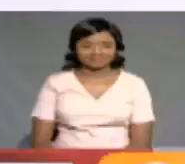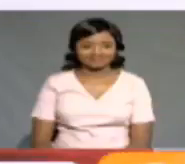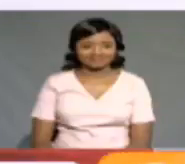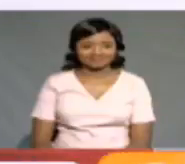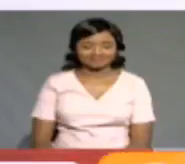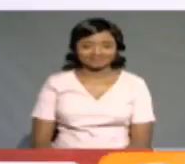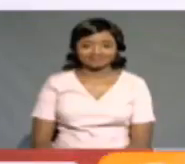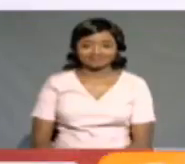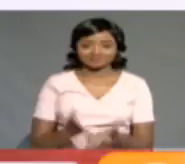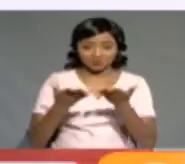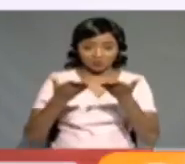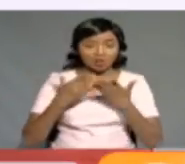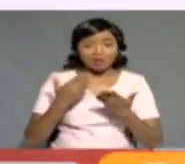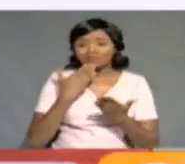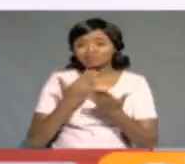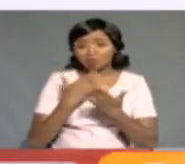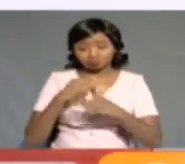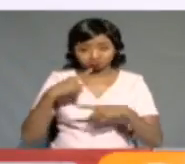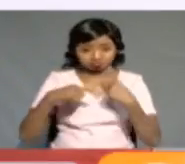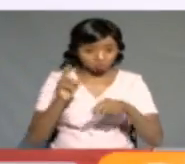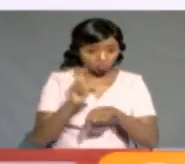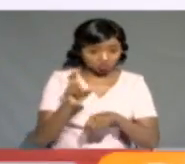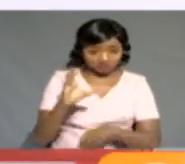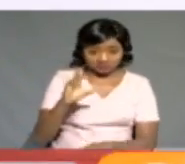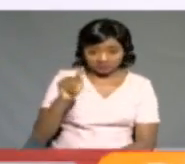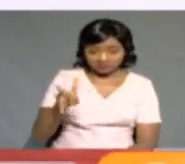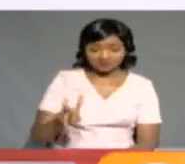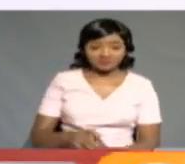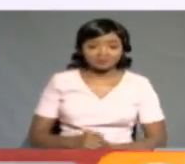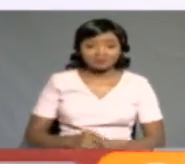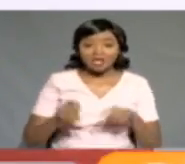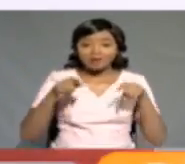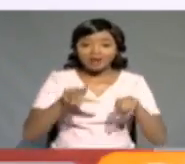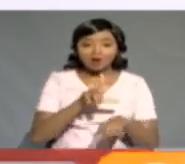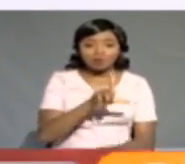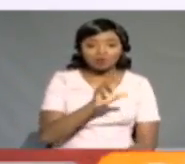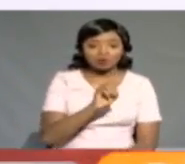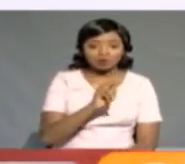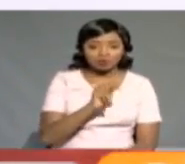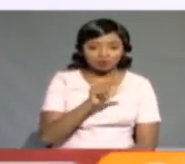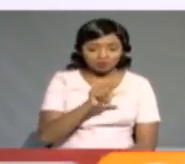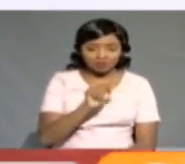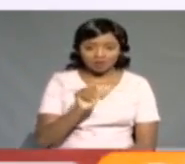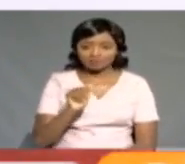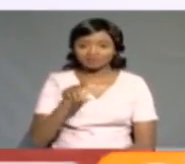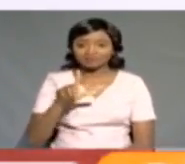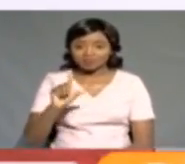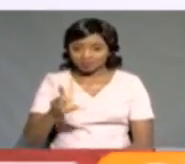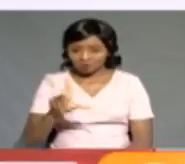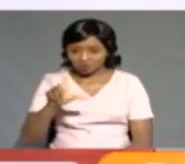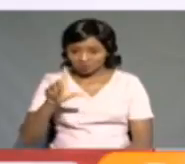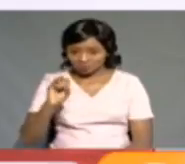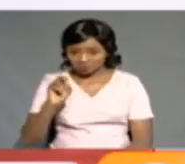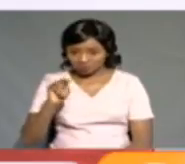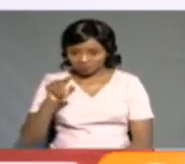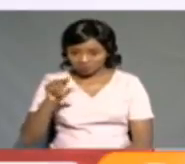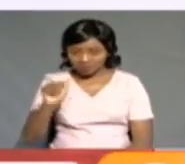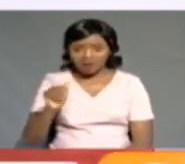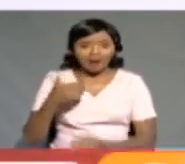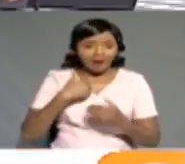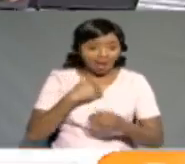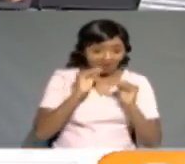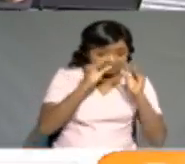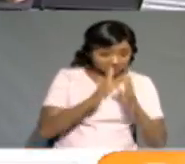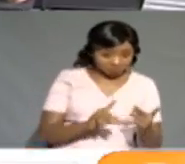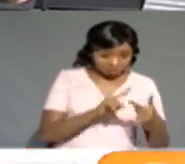Karibu tena, asante sana kwa kuendelea kuwa nasi. Tunaingia katika sehemu yetu ya Longa Longa. Kama kawaida nilivyokuarifu, tuko nao walimu wetu hapa wa Kiswahili, Nuhu